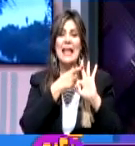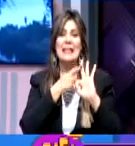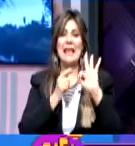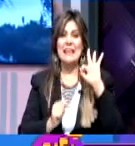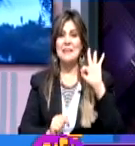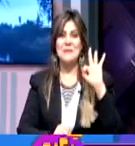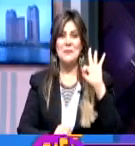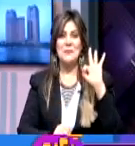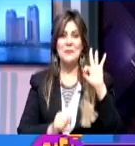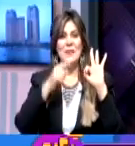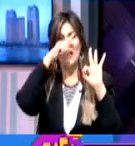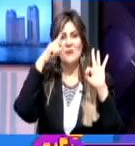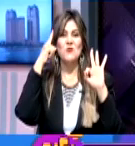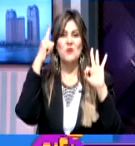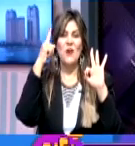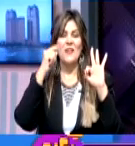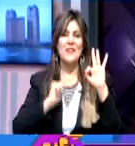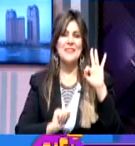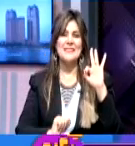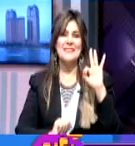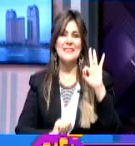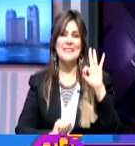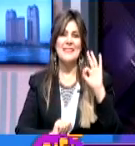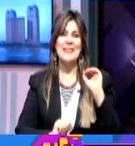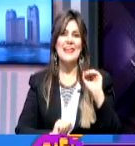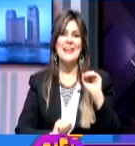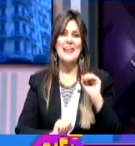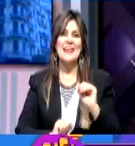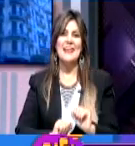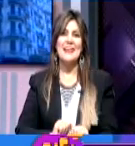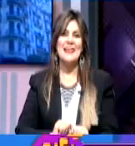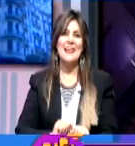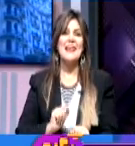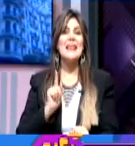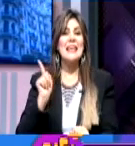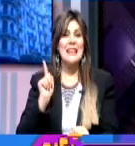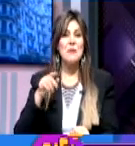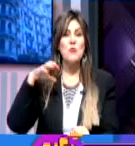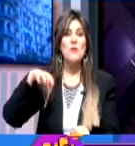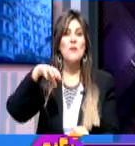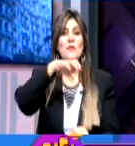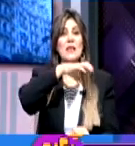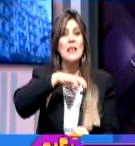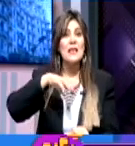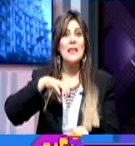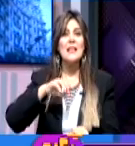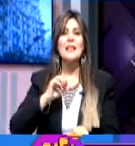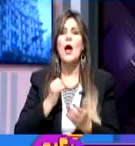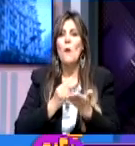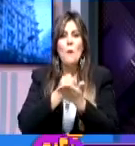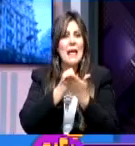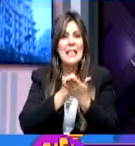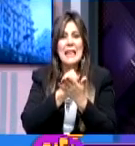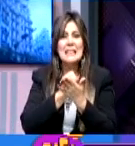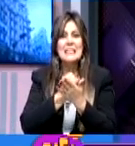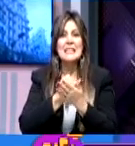حاليا دلوقتي ان شاء الله مع استاذنا الجميل صاحب المهرجانات يعني الجميله، يعني في اكاديميات تتبنى تاهيل طبعا يا فندم ذو الاعاقه لسوق العمل.